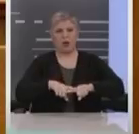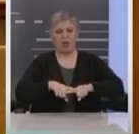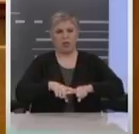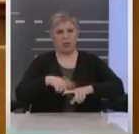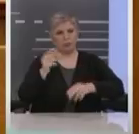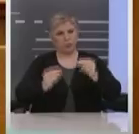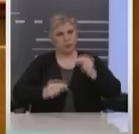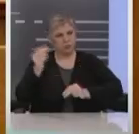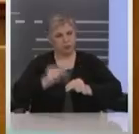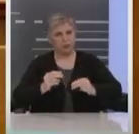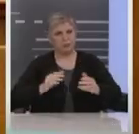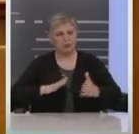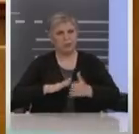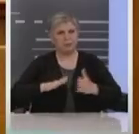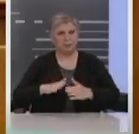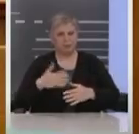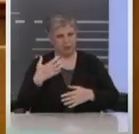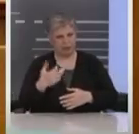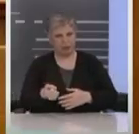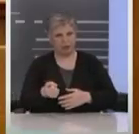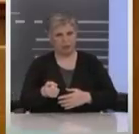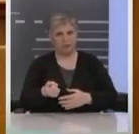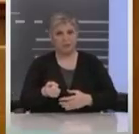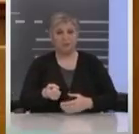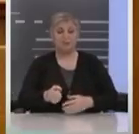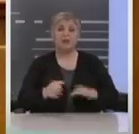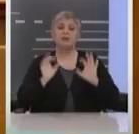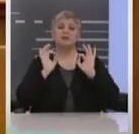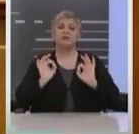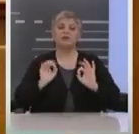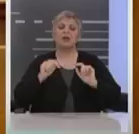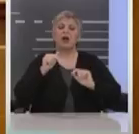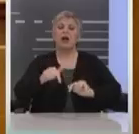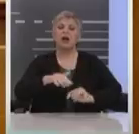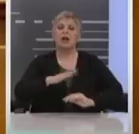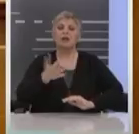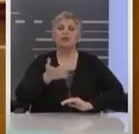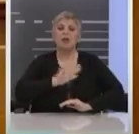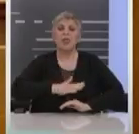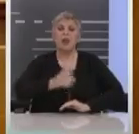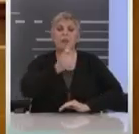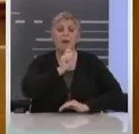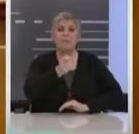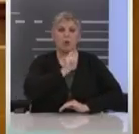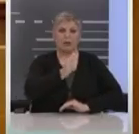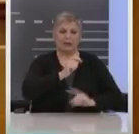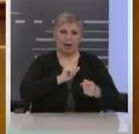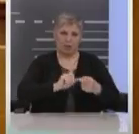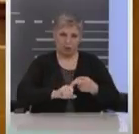Και βεβαίως πιστεύω ότι αυτό πρωτίστως αποτελεί θέμα πολιτικής βούλησης και δευτερόντως διοικητικό